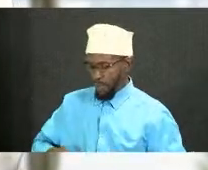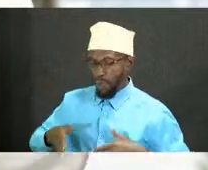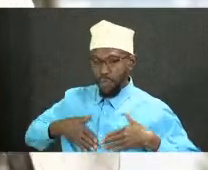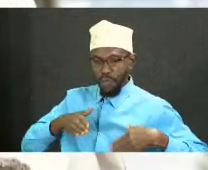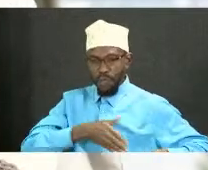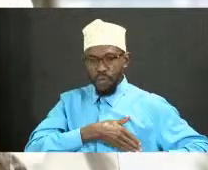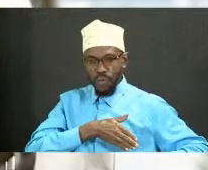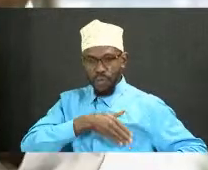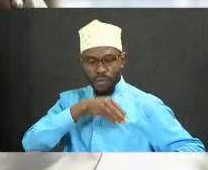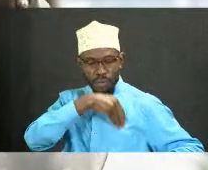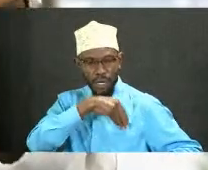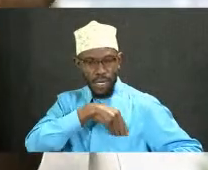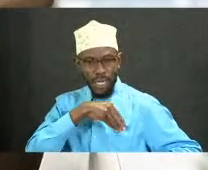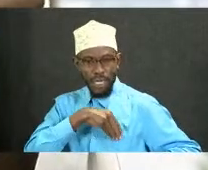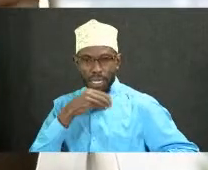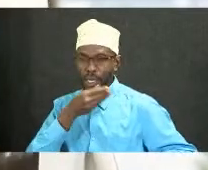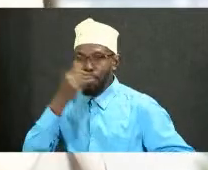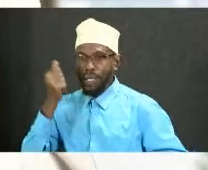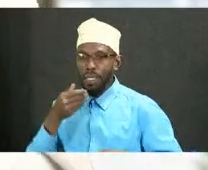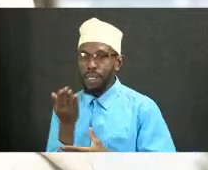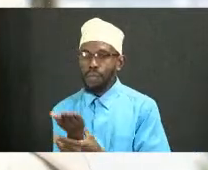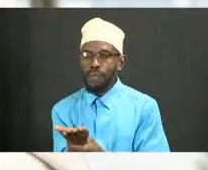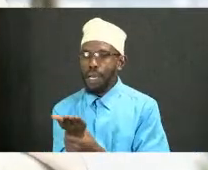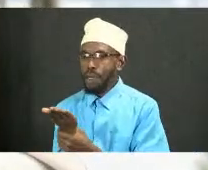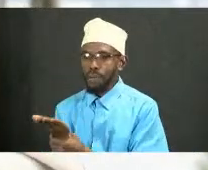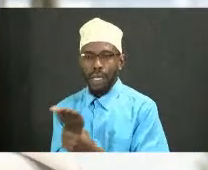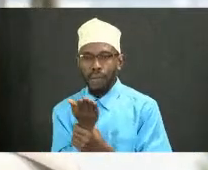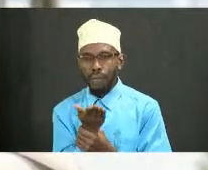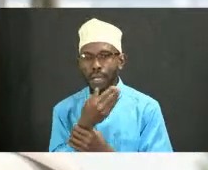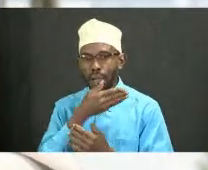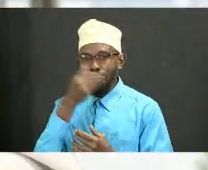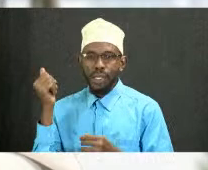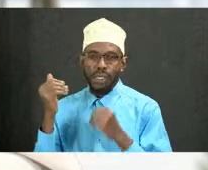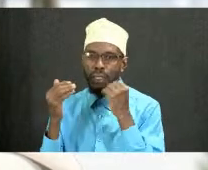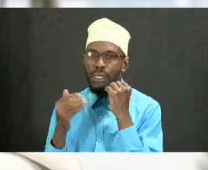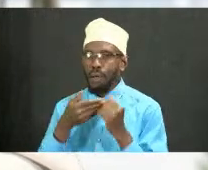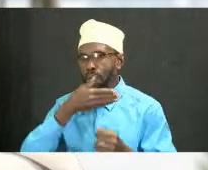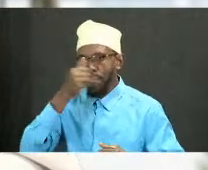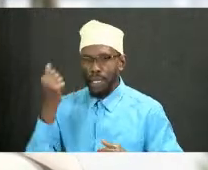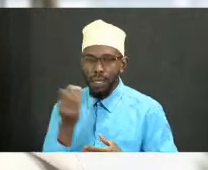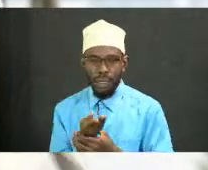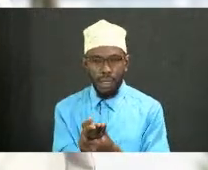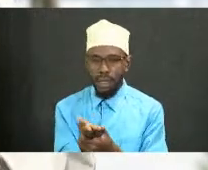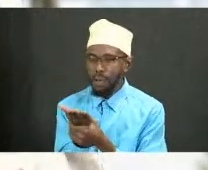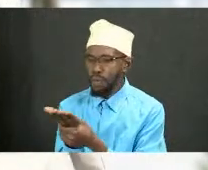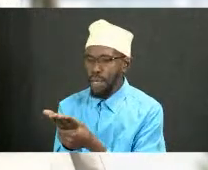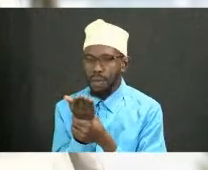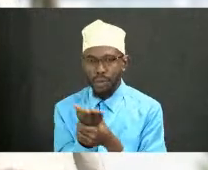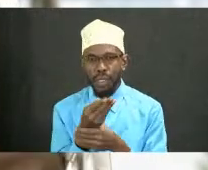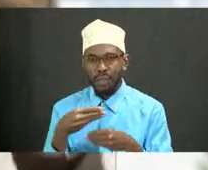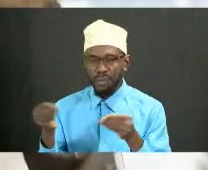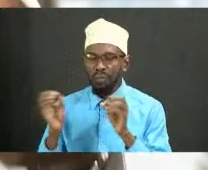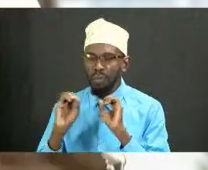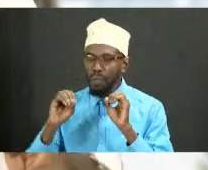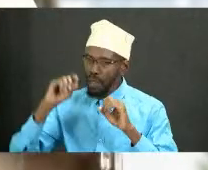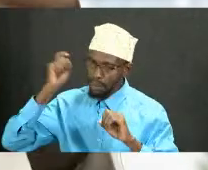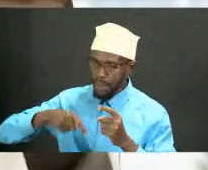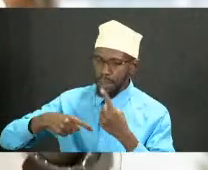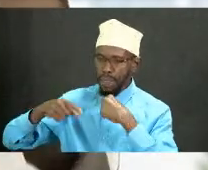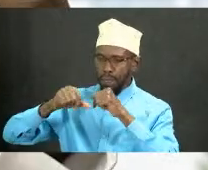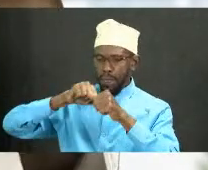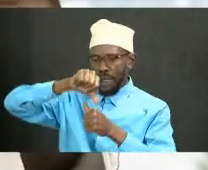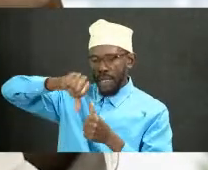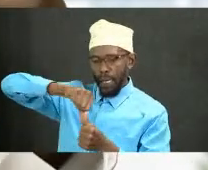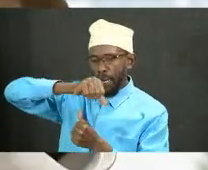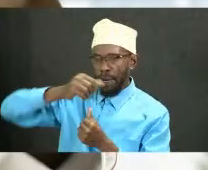mfukoni, alhamdulillah. Akamwambia hii ni bora kuliko kwenda ukiombaomba watu kwamba wakupe au wasikupe. Kwa hivyo lazima turudi